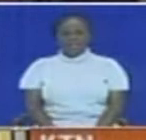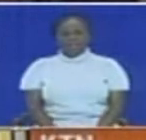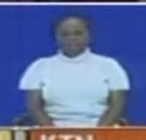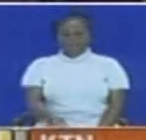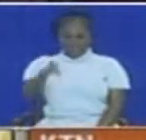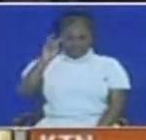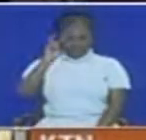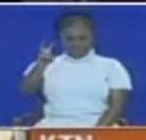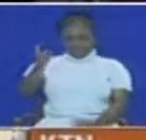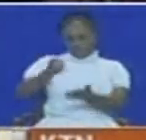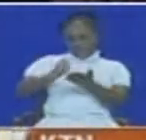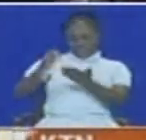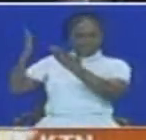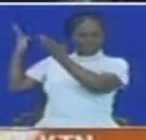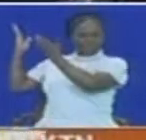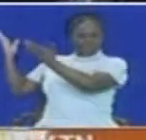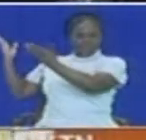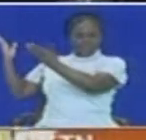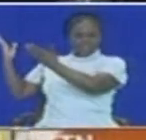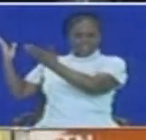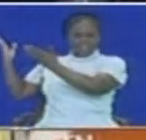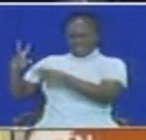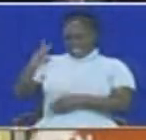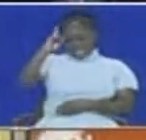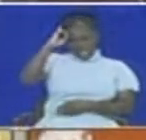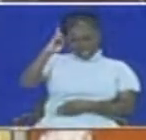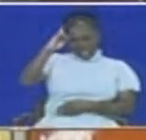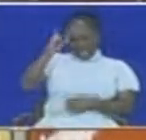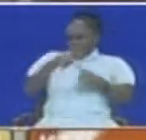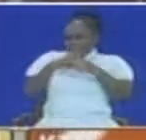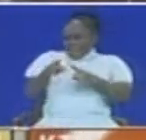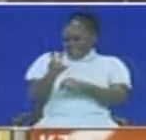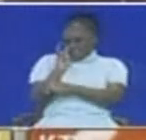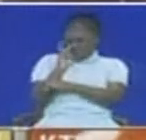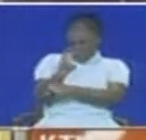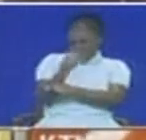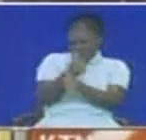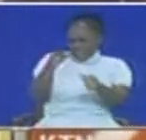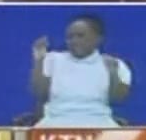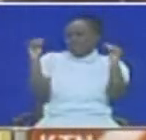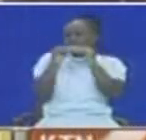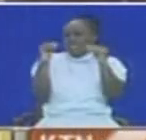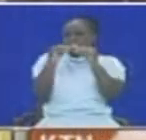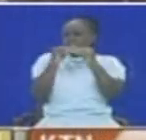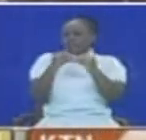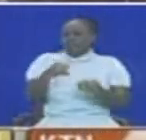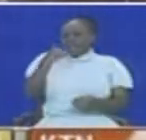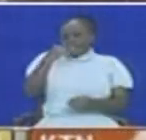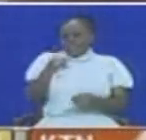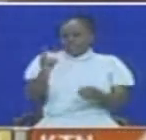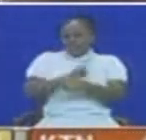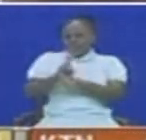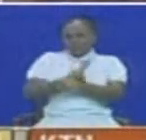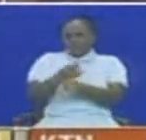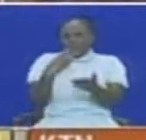Ukitazama maandishi yaliyopo hapa ni ya Prime Kinyozi, ila kwa umakini hapa ndipo wanapokutana na kufyonza shilingi zao mbili